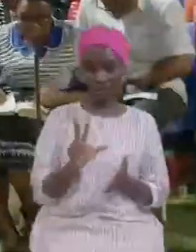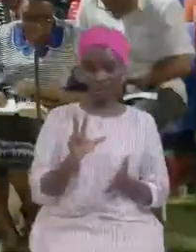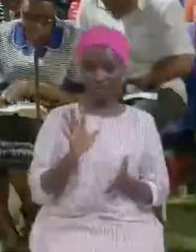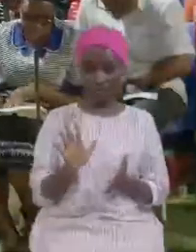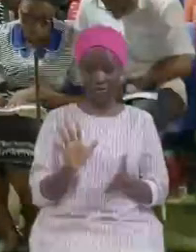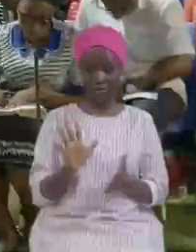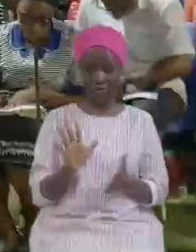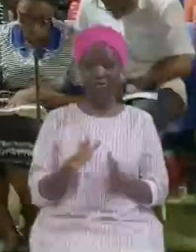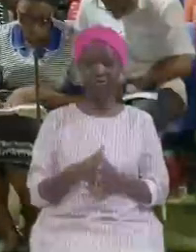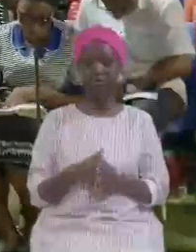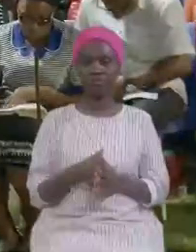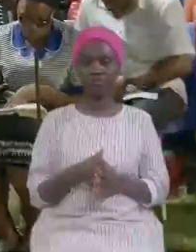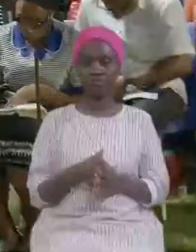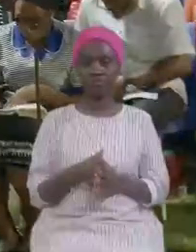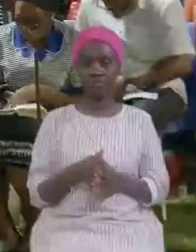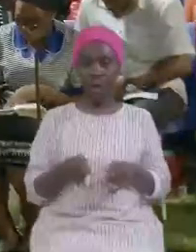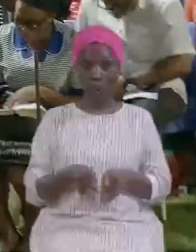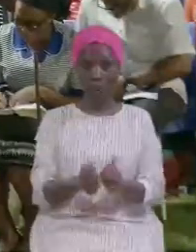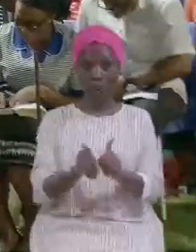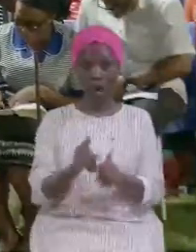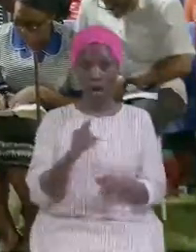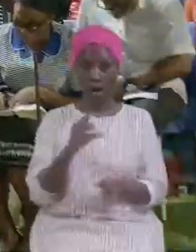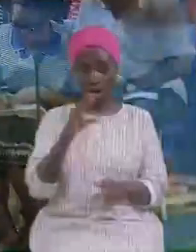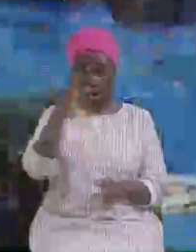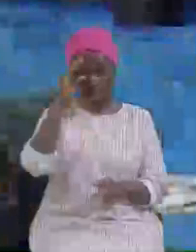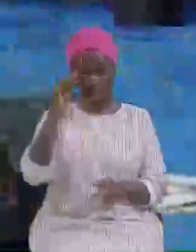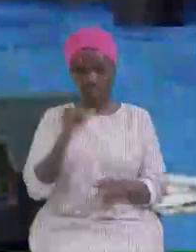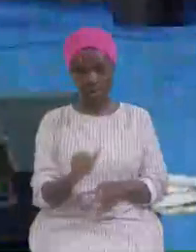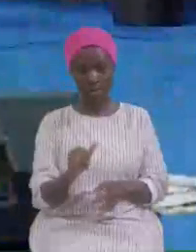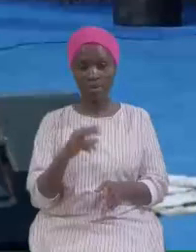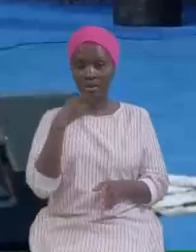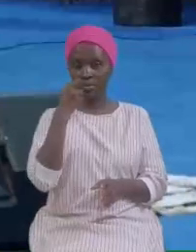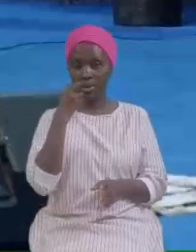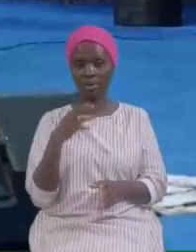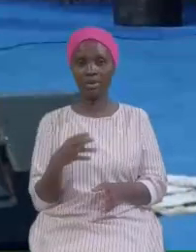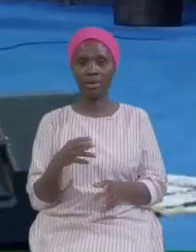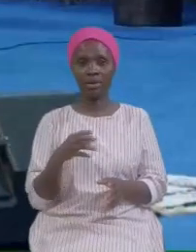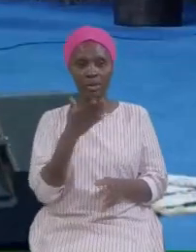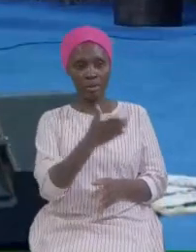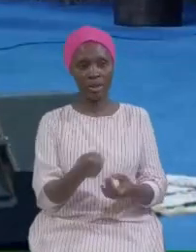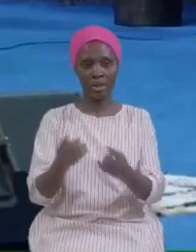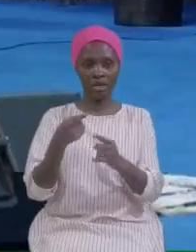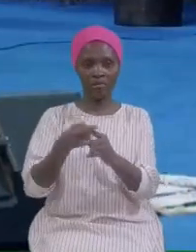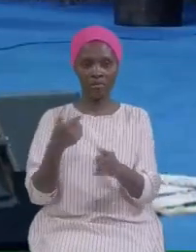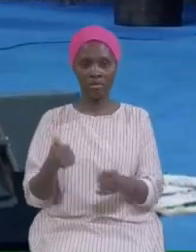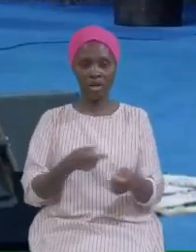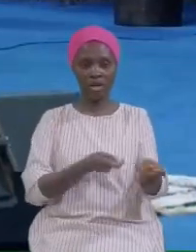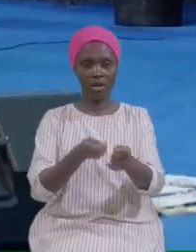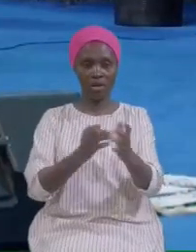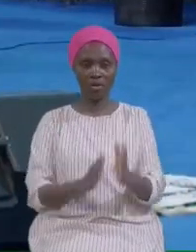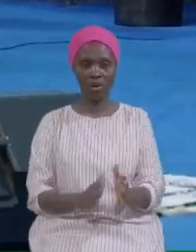Verset 35. Comme il parlait encore, survinrent de chez le chef de